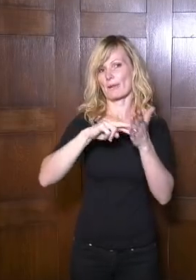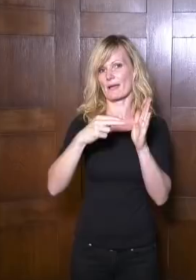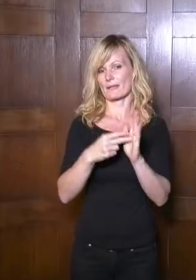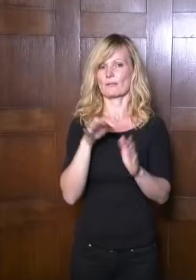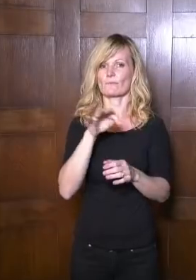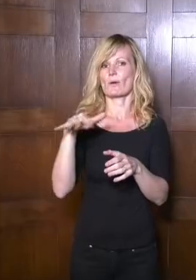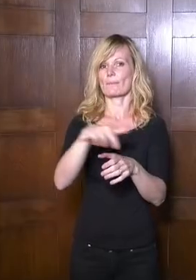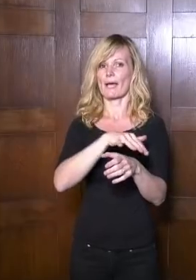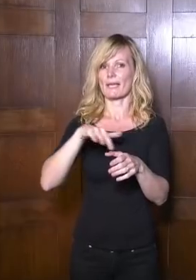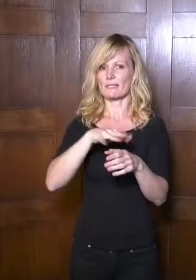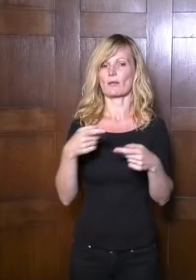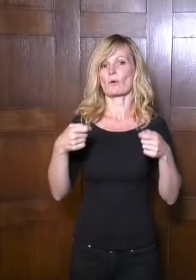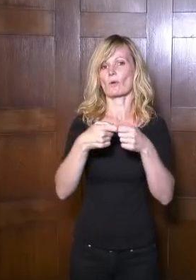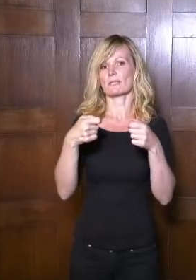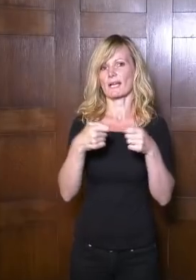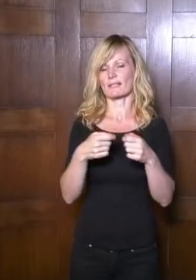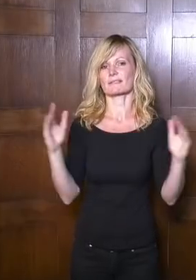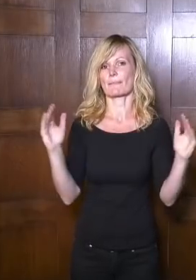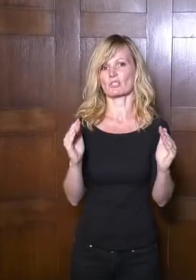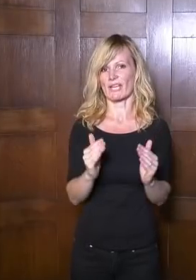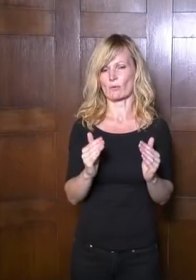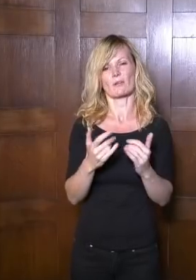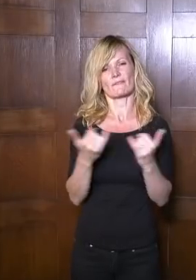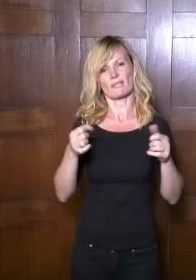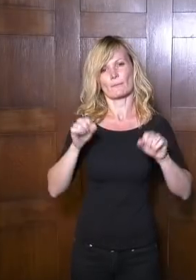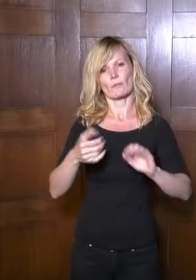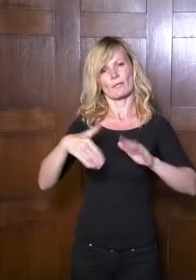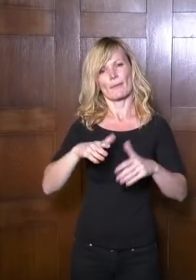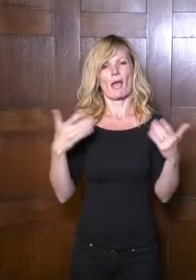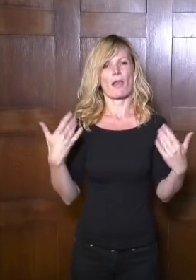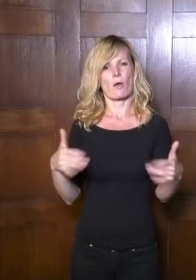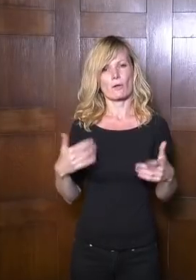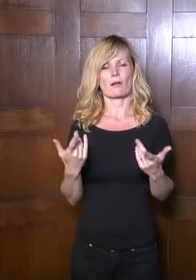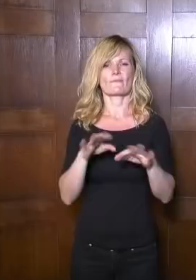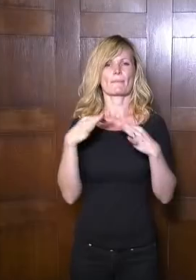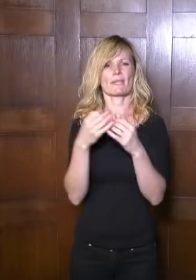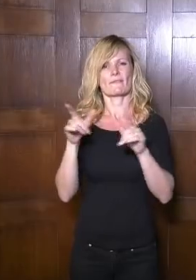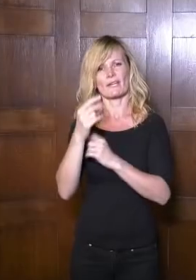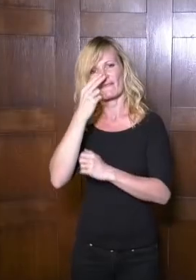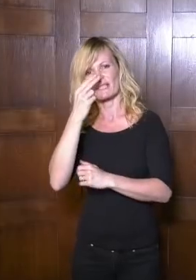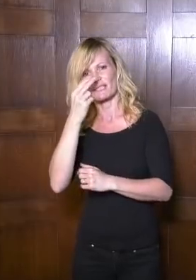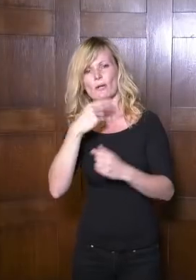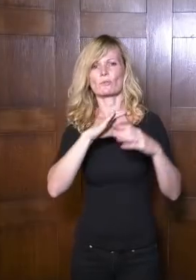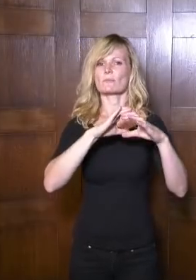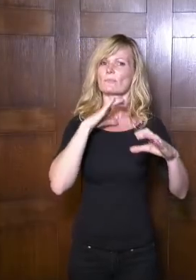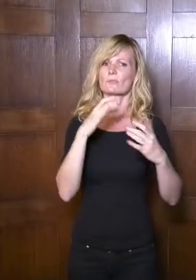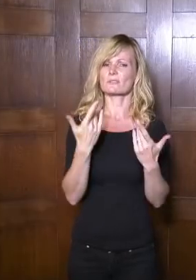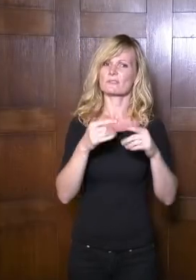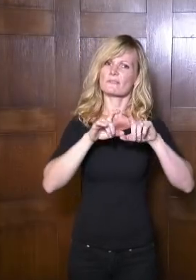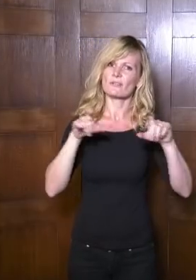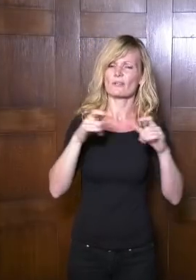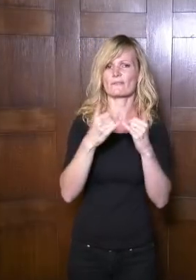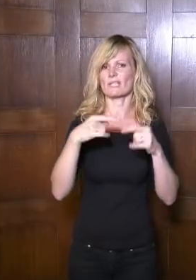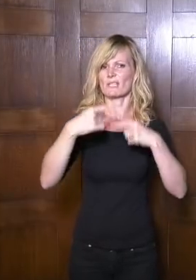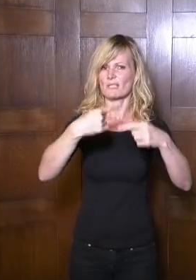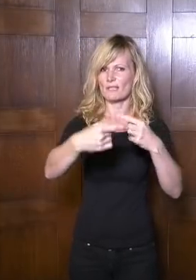der Kontaktbeschränkung, wie man das lockern kann, wie kann das mit den Familienfeiern gehen, wie soll das mit den Busunternehmern sein, wie soll das in